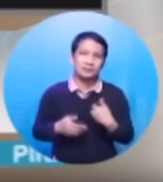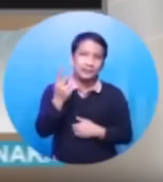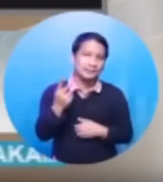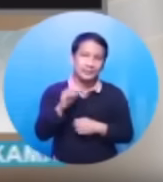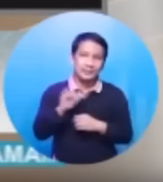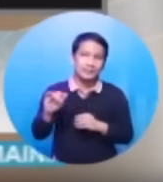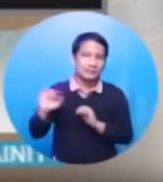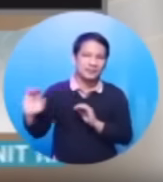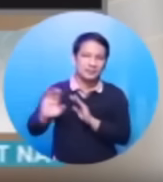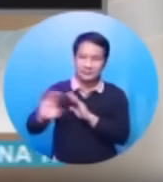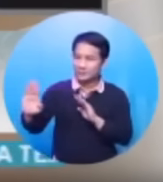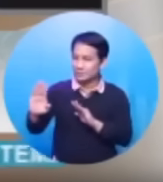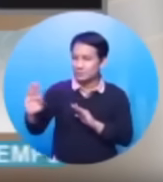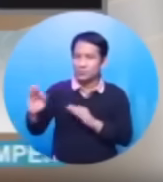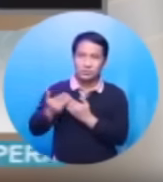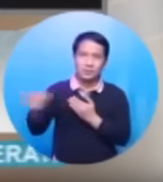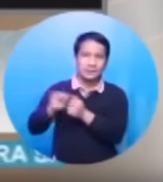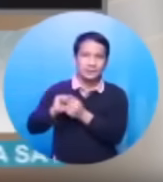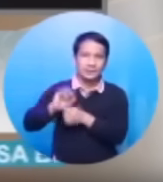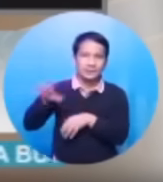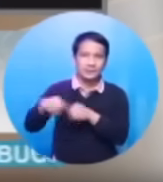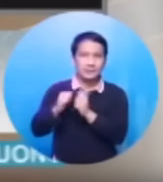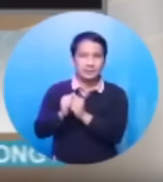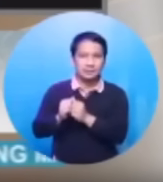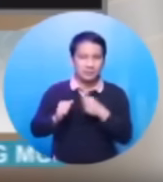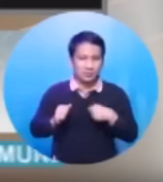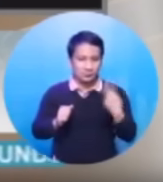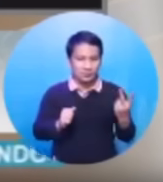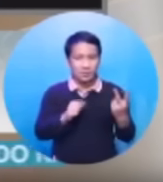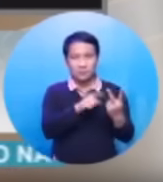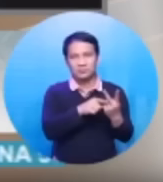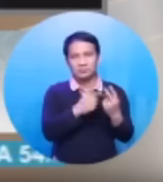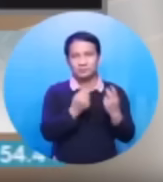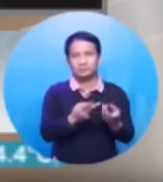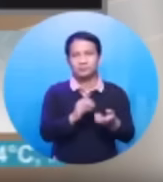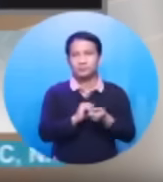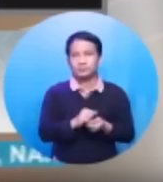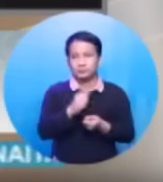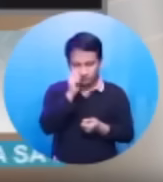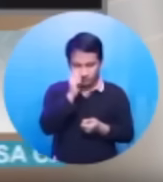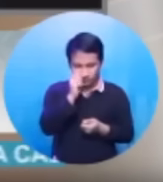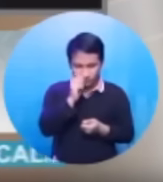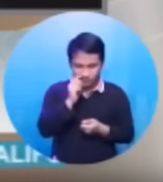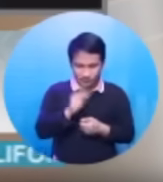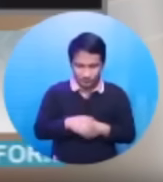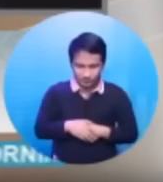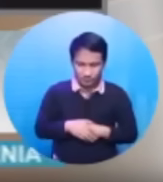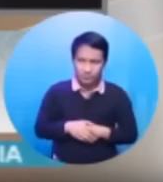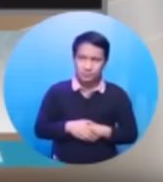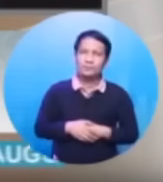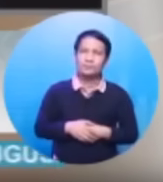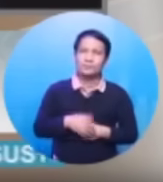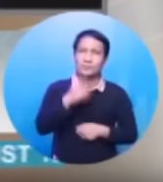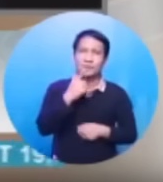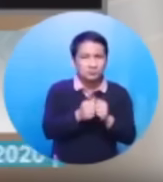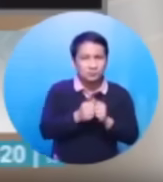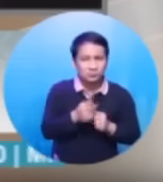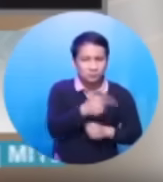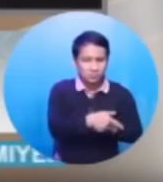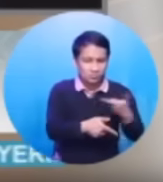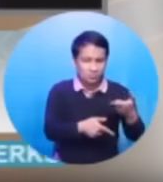ng kalibin ko po yung nagsasama. Bali, kahit kami pa po, meron pa po siyang isa. Oh! Uy,